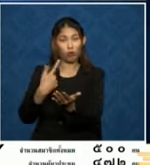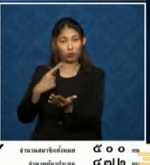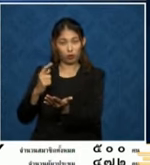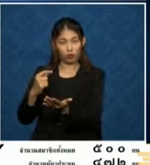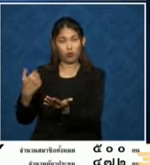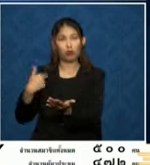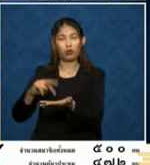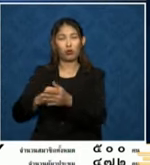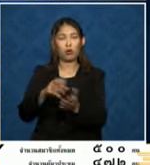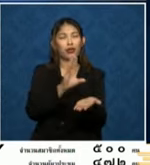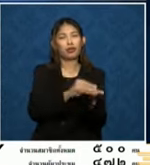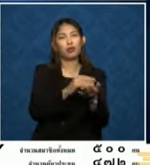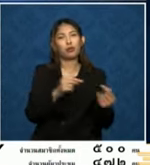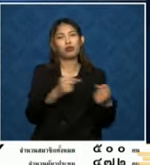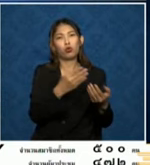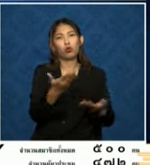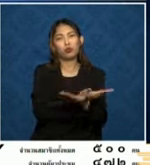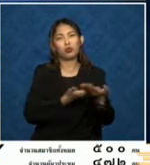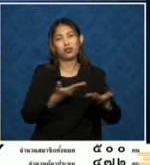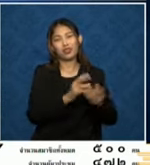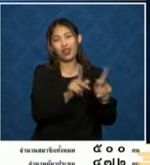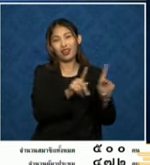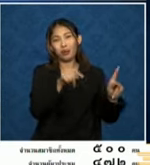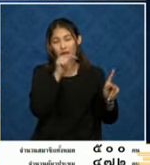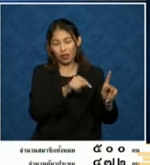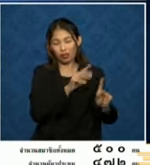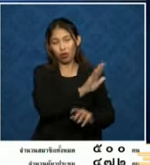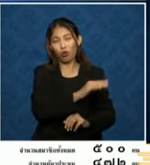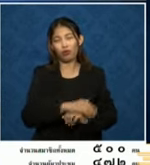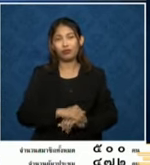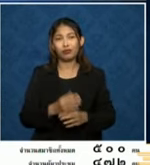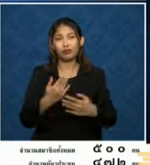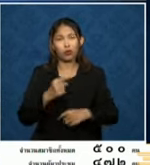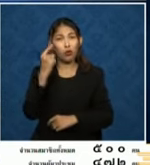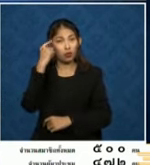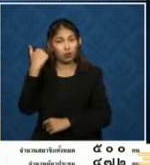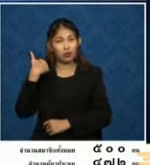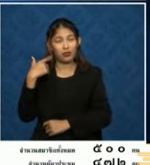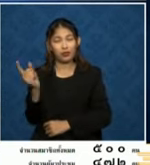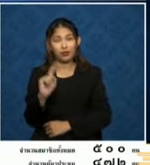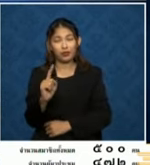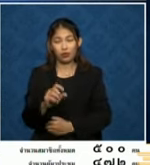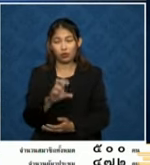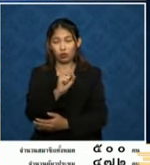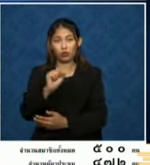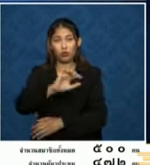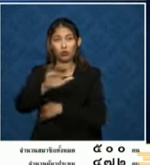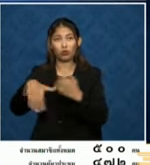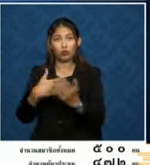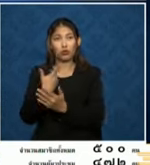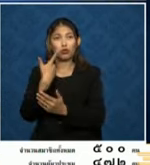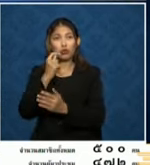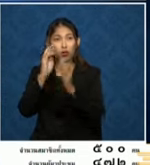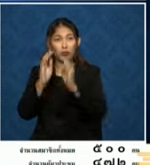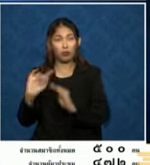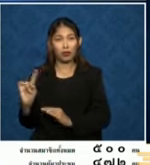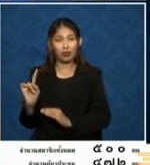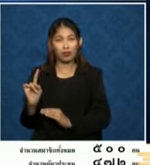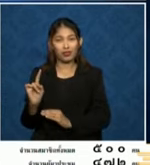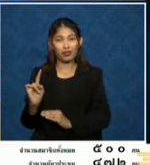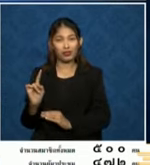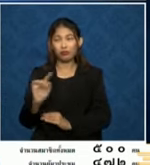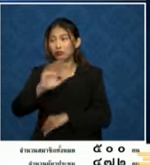นั้นก็จะเป็นข้อมูลประกอบการพิจารณาของคณะกรรมการแต่เราเคยรู้ไหมครับว่าเพื่อนๆสมาชิกของพวกเรานั้นตอบแบบสอบถามกลับไปอย่าง